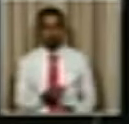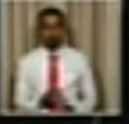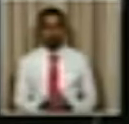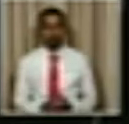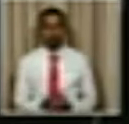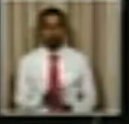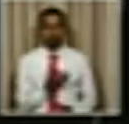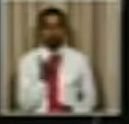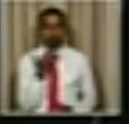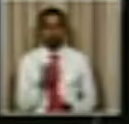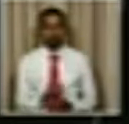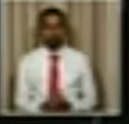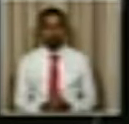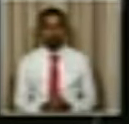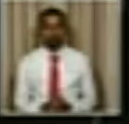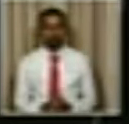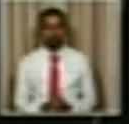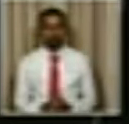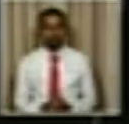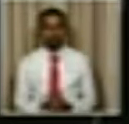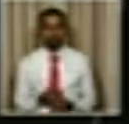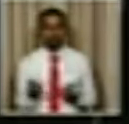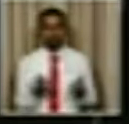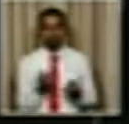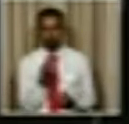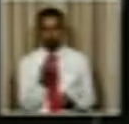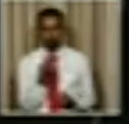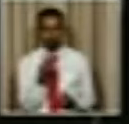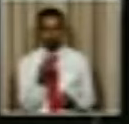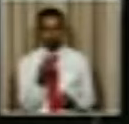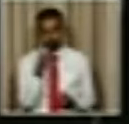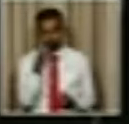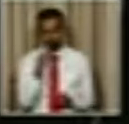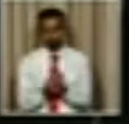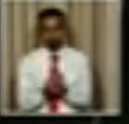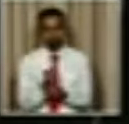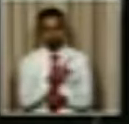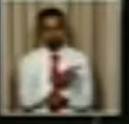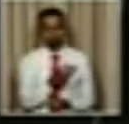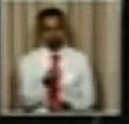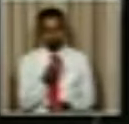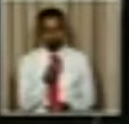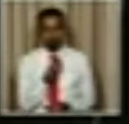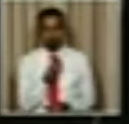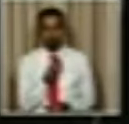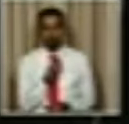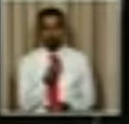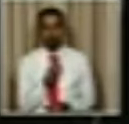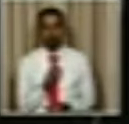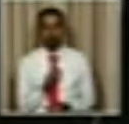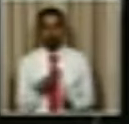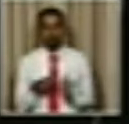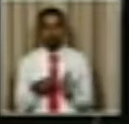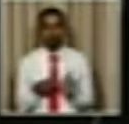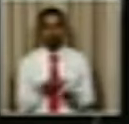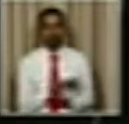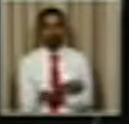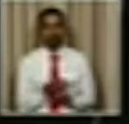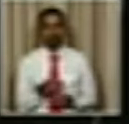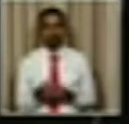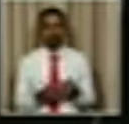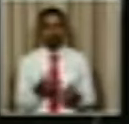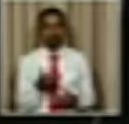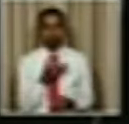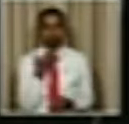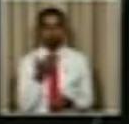පුළුවන්. එතකොට වාහන දෙක තුනක් තියෙනවා නම් එච්චර බෑ. එකක් තියාගෙන ඉතුරු අනිත් යාට දෙන්න. ඒ ආර්ථික ප්‍රතිපත්තියත් ඒගොල්ලන්ට යන්න